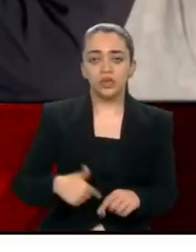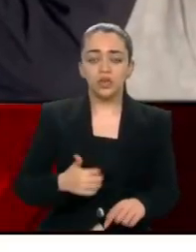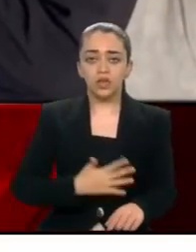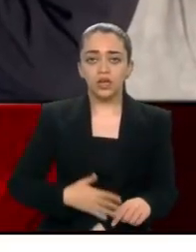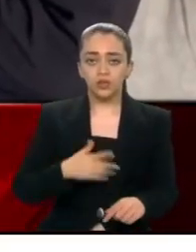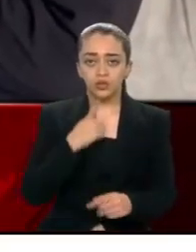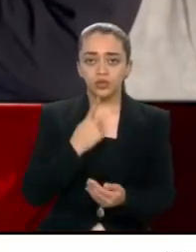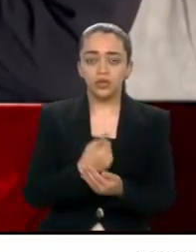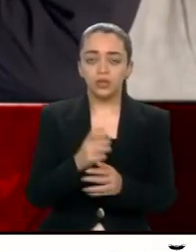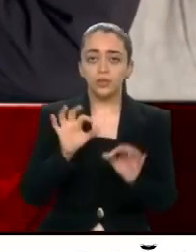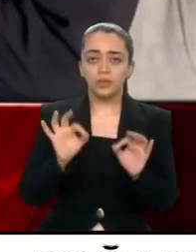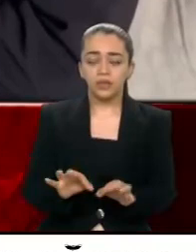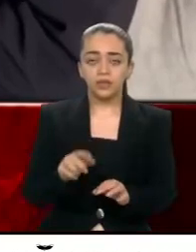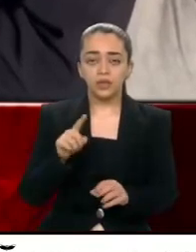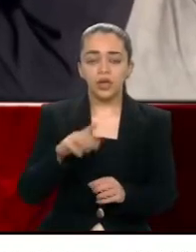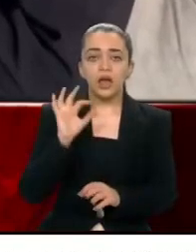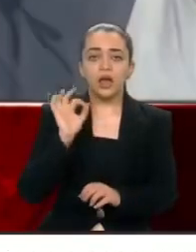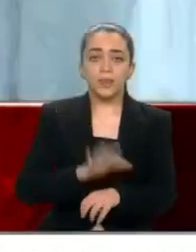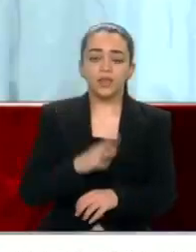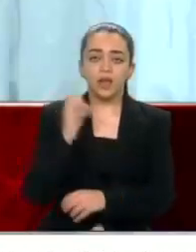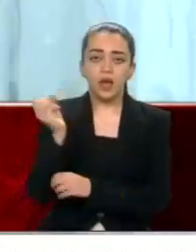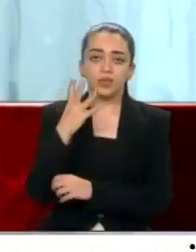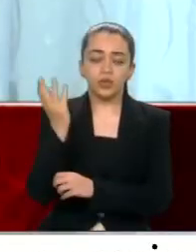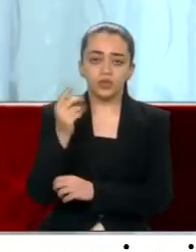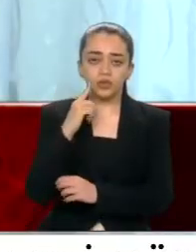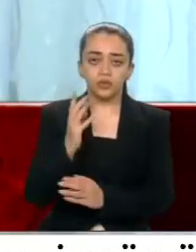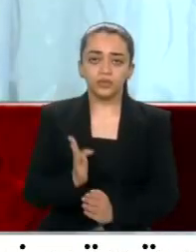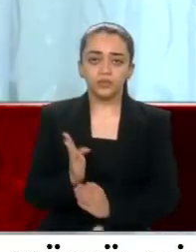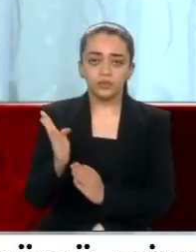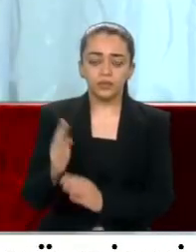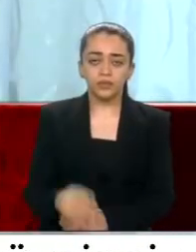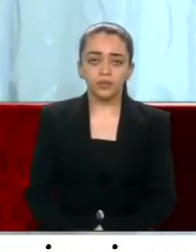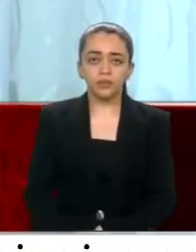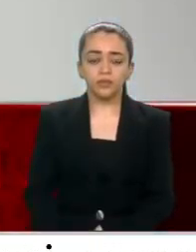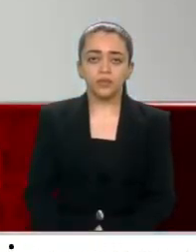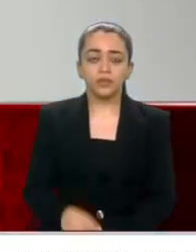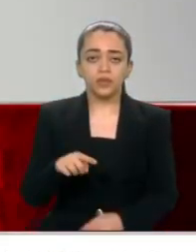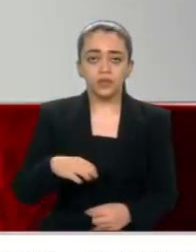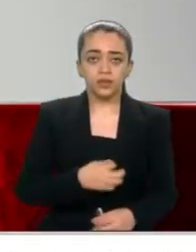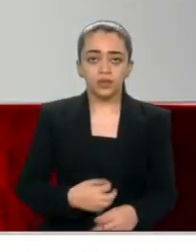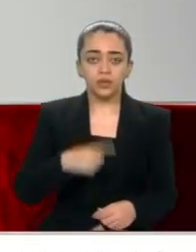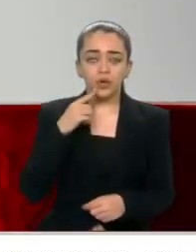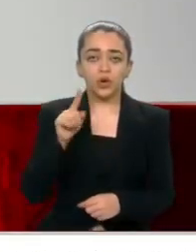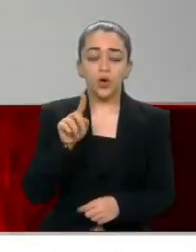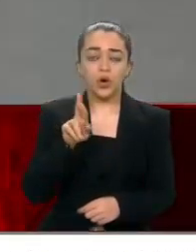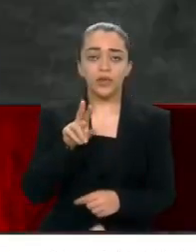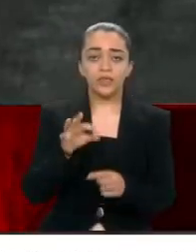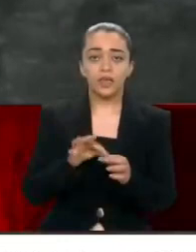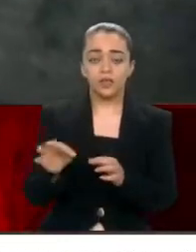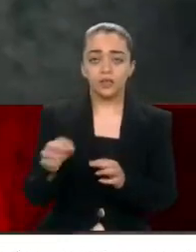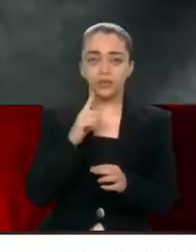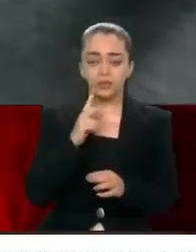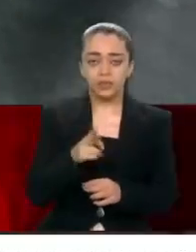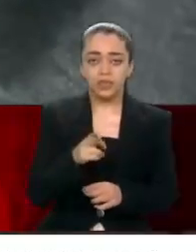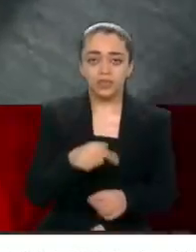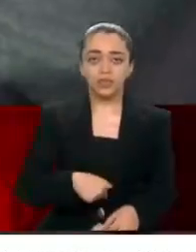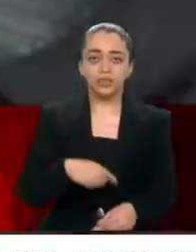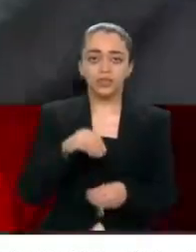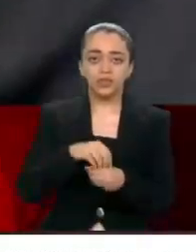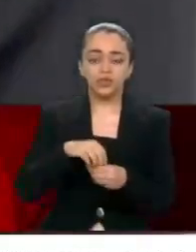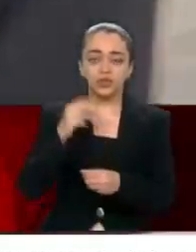şikayeti başladı öyle ki ambulansı hastaneye kaldırıldı röntgende ince var sana takılı şekilde 12 santim boyunda bir kalem görüldü karnında makas